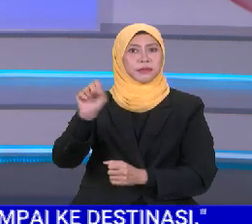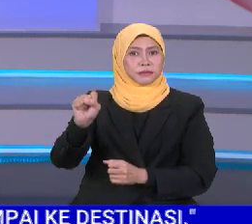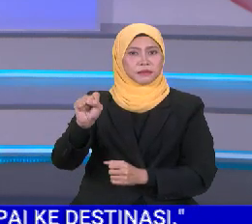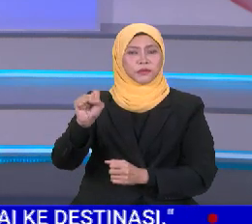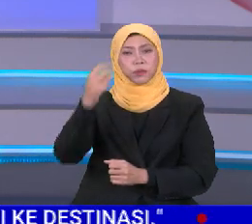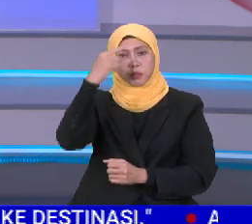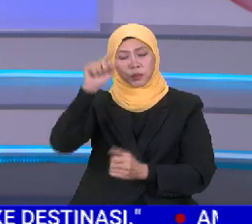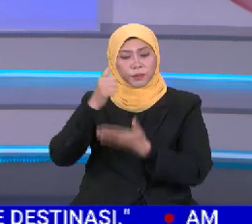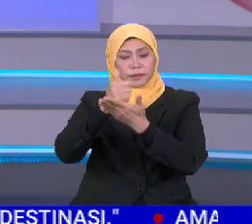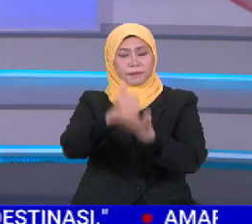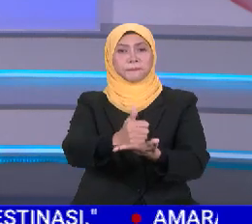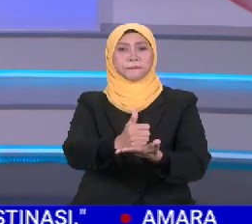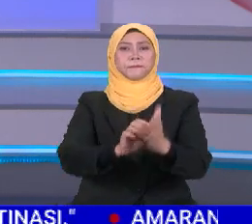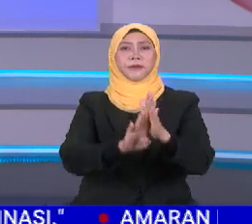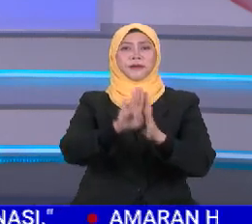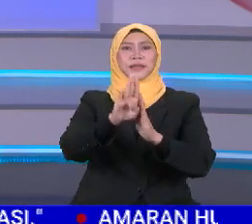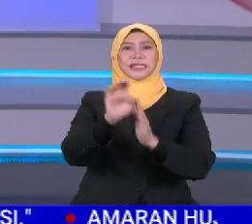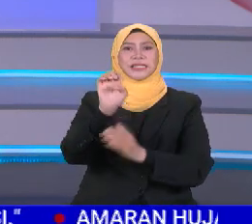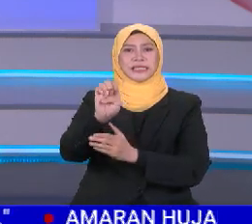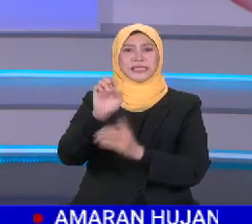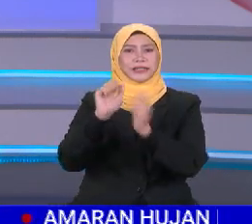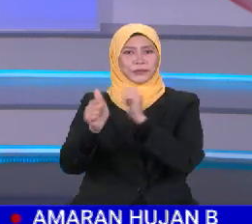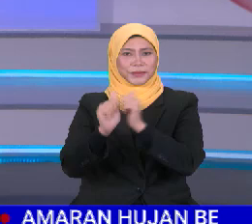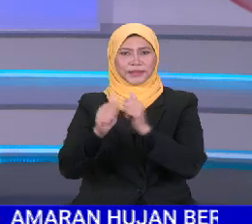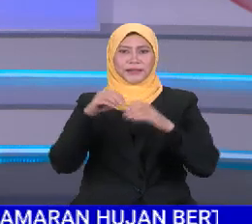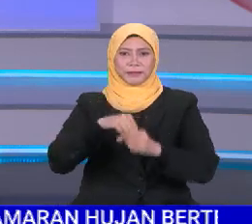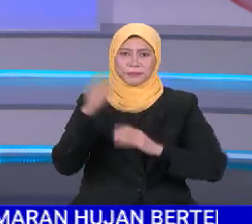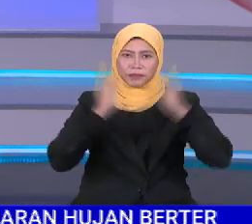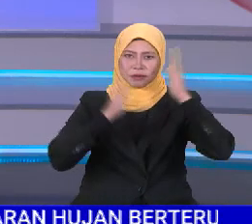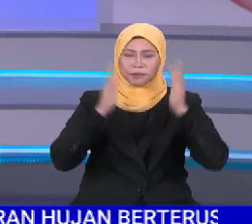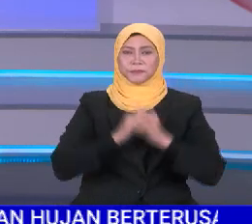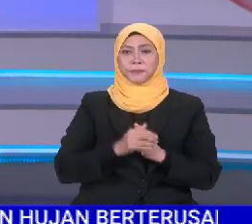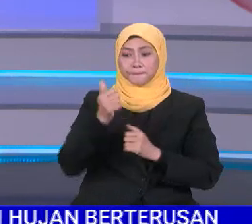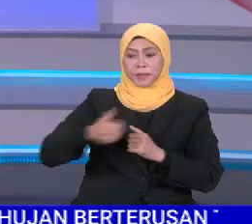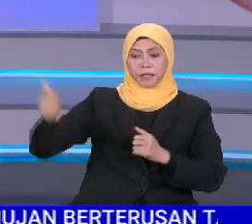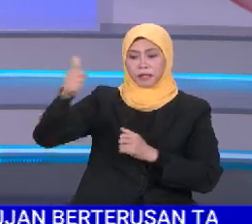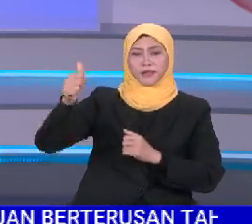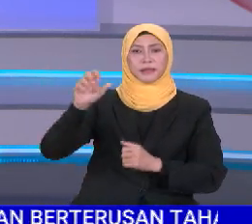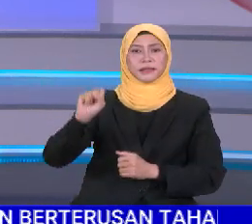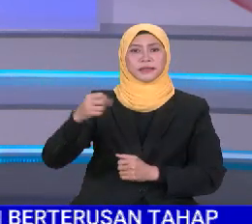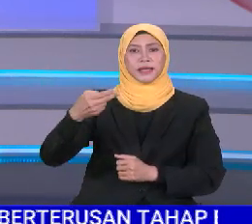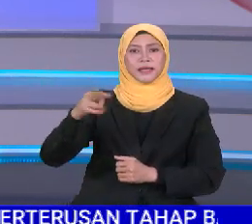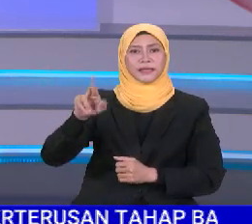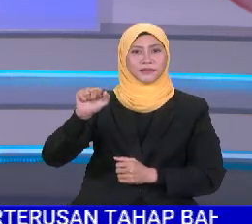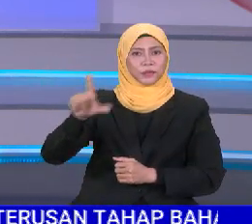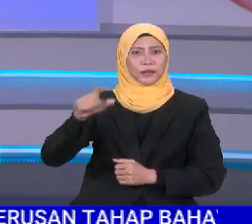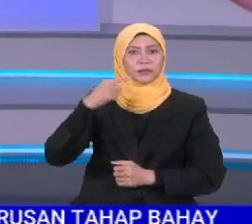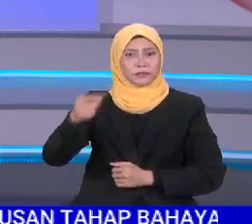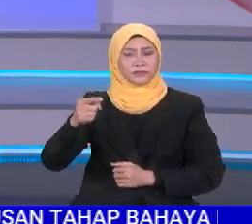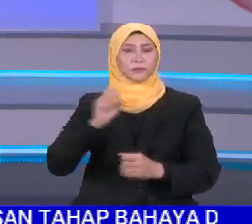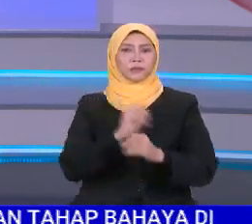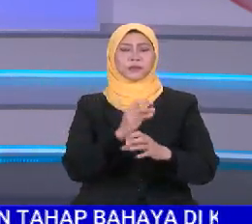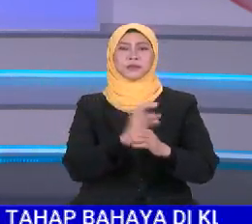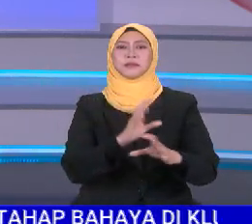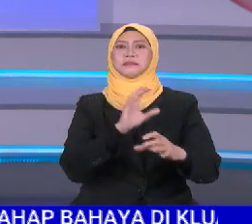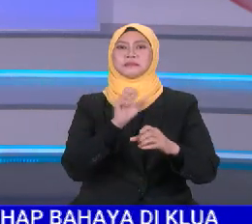kebias bagi membantu usaha pembangunan isukan di negara ini pengarahannya Khairul Alfiansyah berkata usai itu termasuk